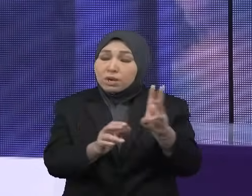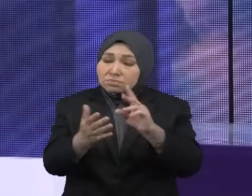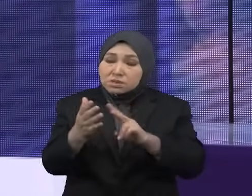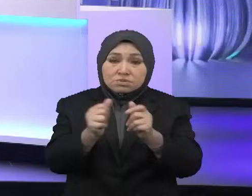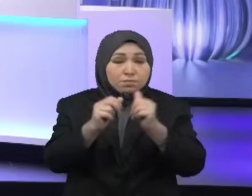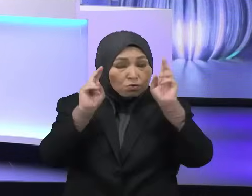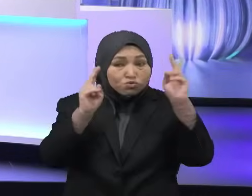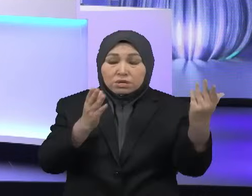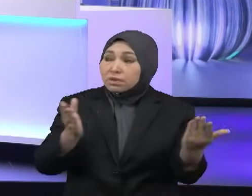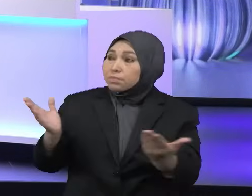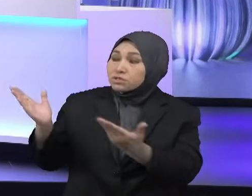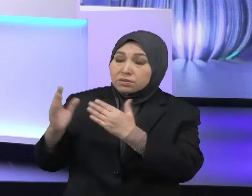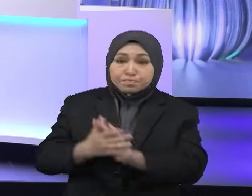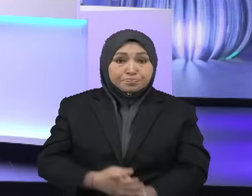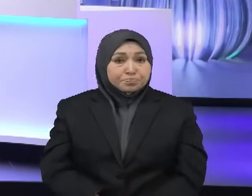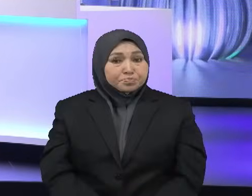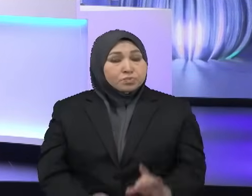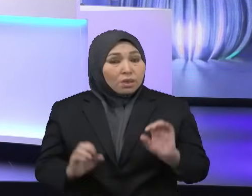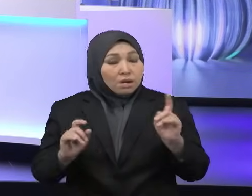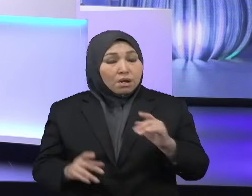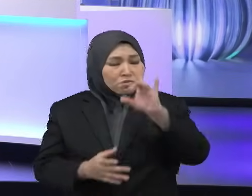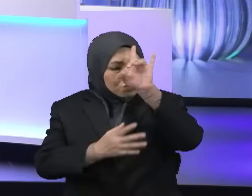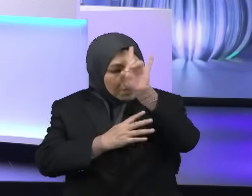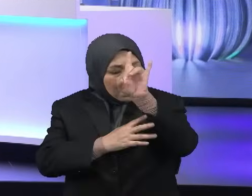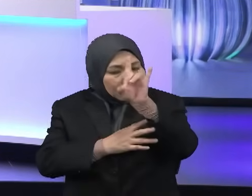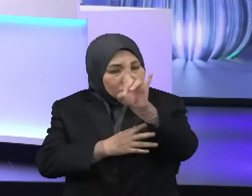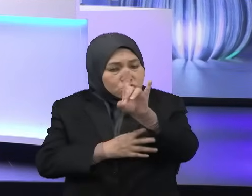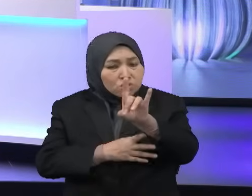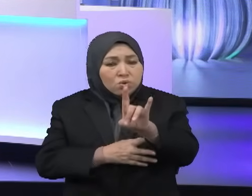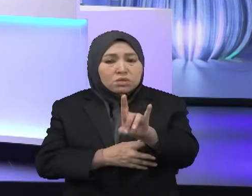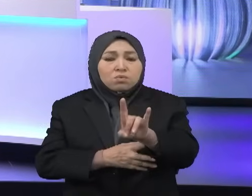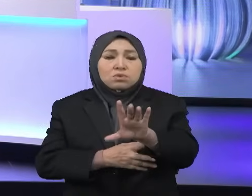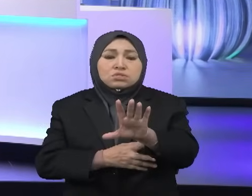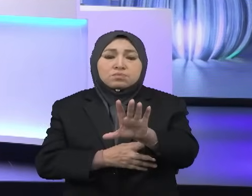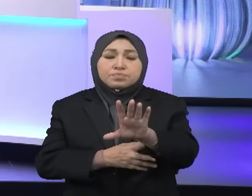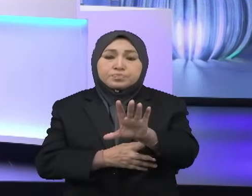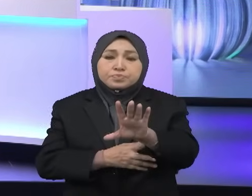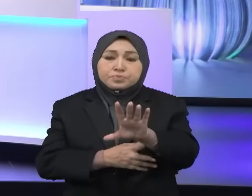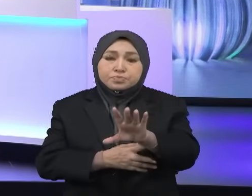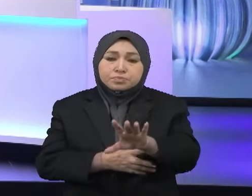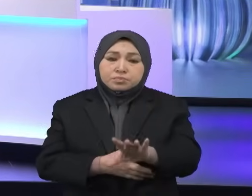Ustaz Tirmizi. Baik. A'udzubillah minasyaitanir.